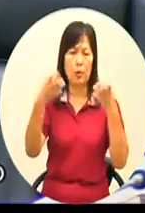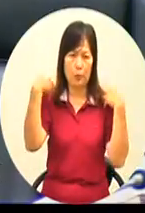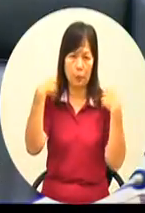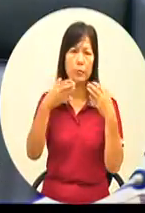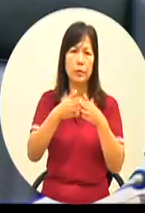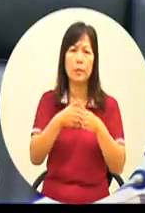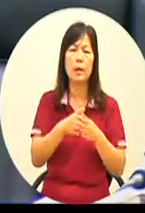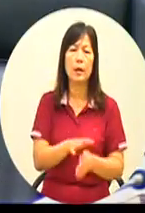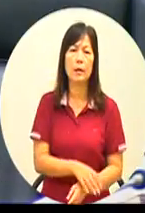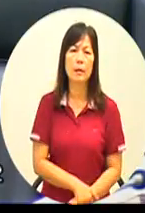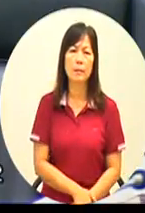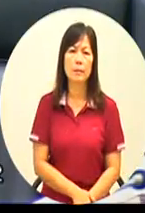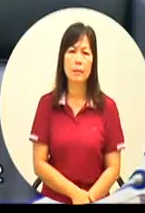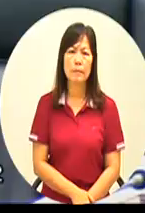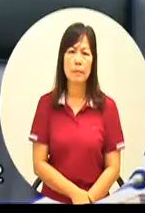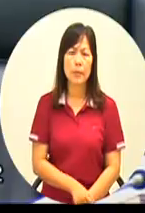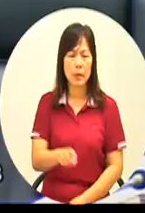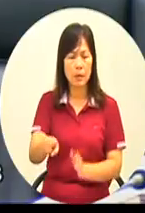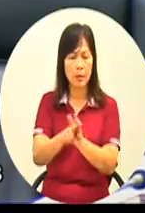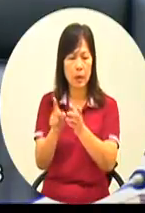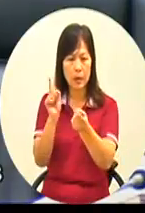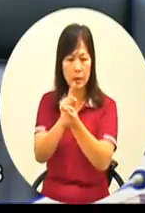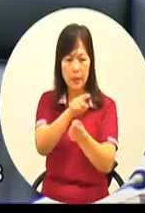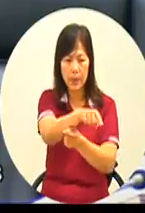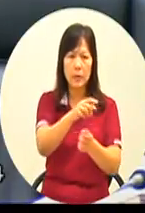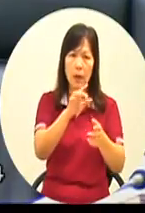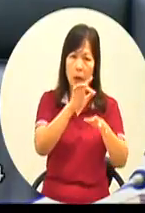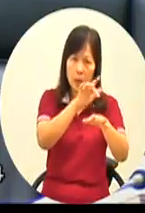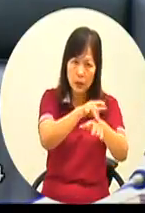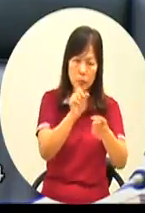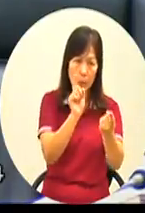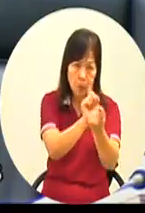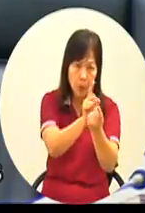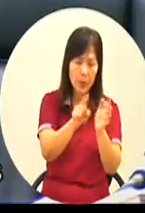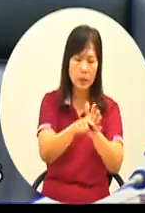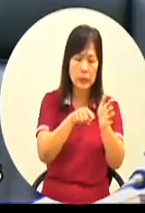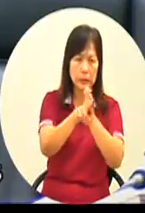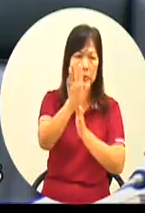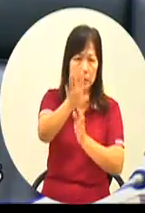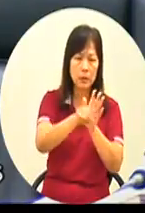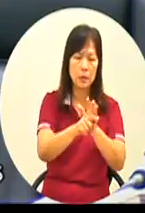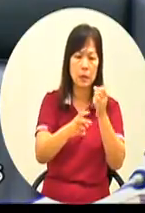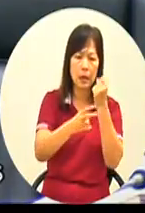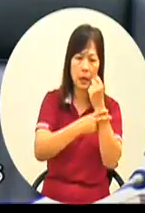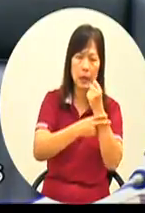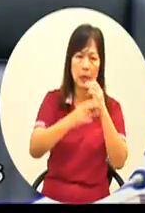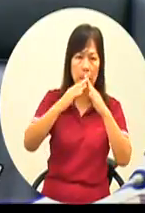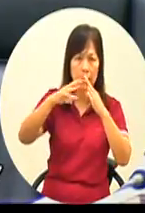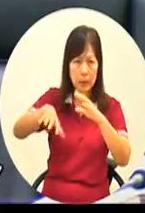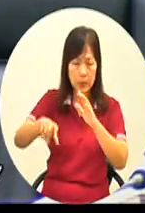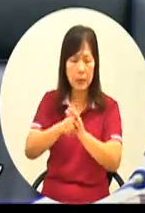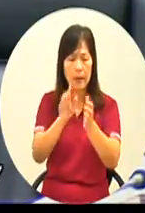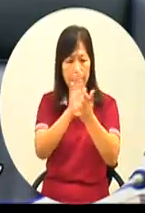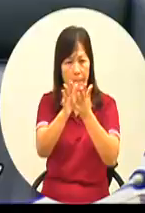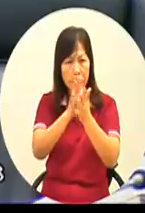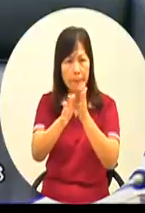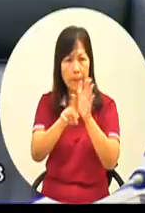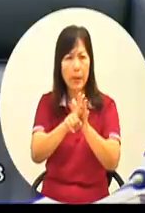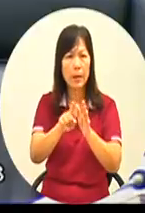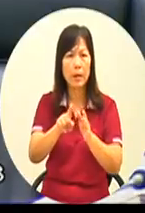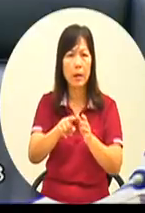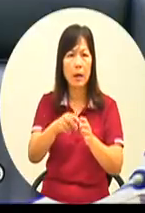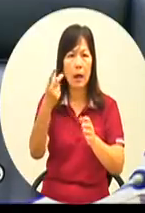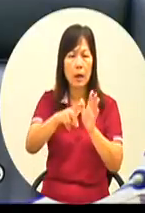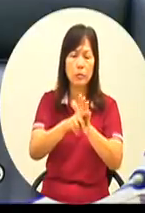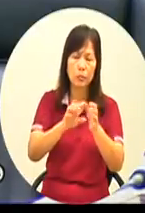只在跟新住民的接触上是最直接的，那透过邻里的一个安排呢，其实不仅是做